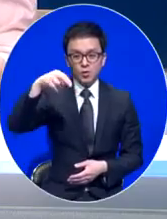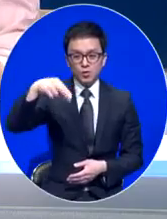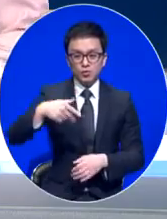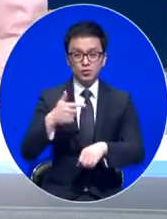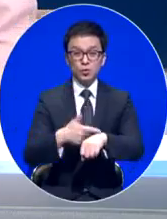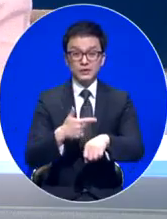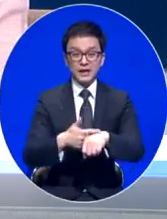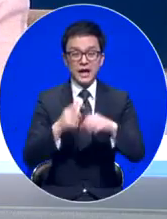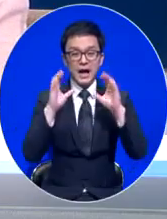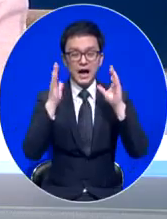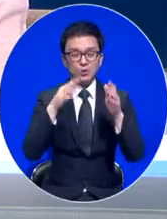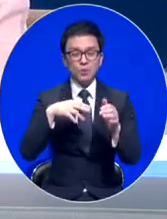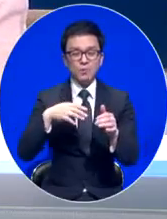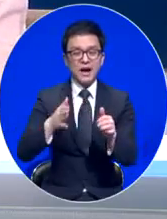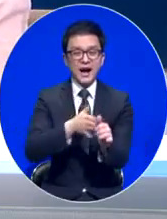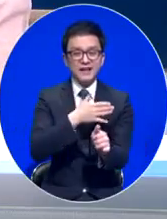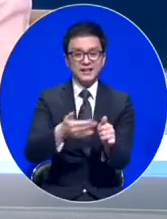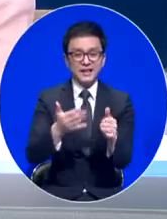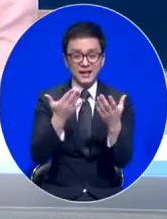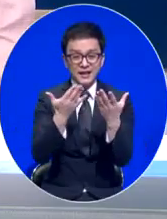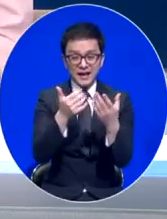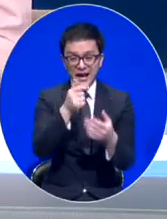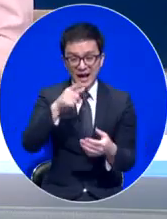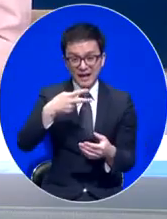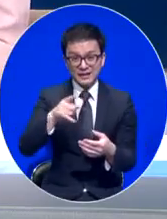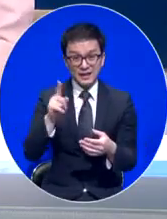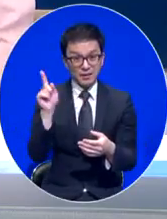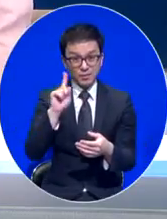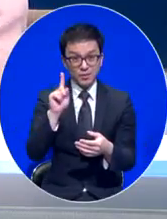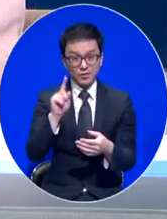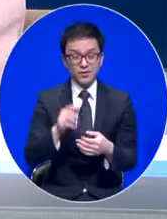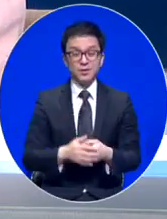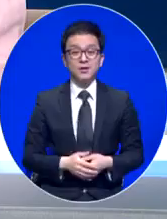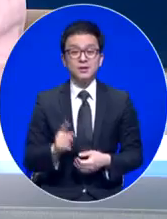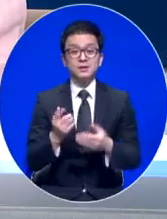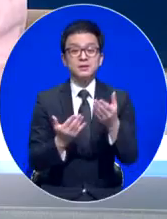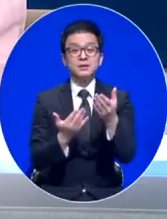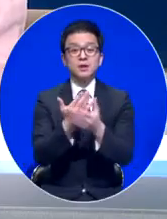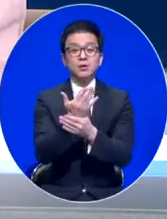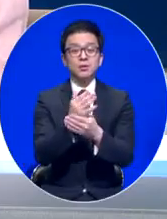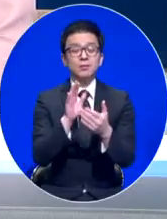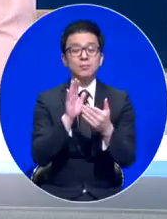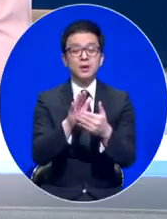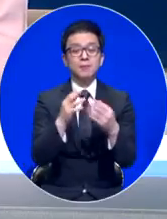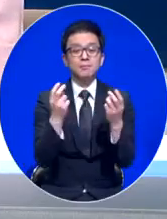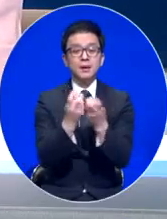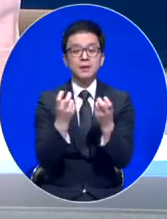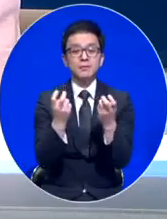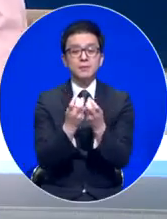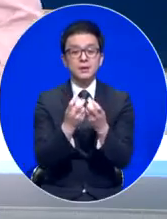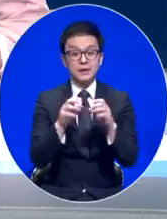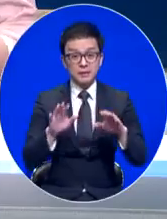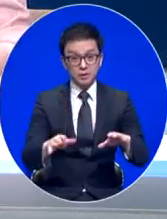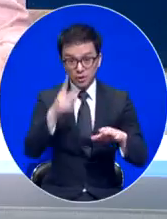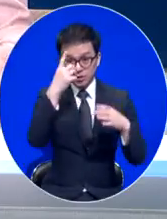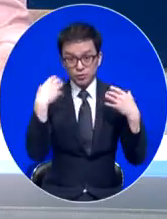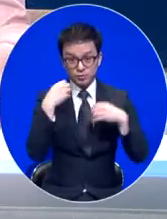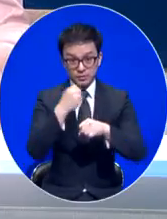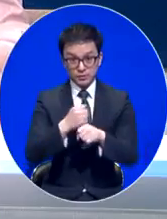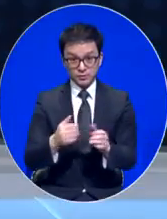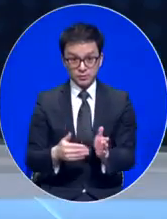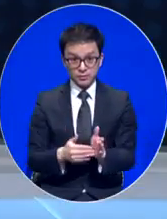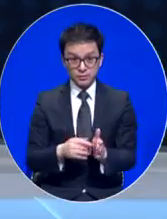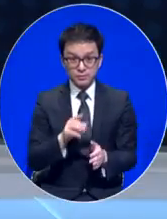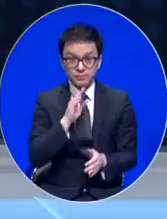아동학대 사건이었는데 아동학대 사건도 종종 들려오지 않습니까? 이런 아동학대를 막기 위한 대책도 이번에 혹시 발표가 됐나요?